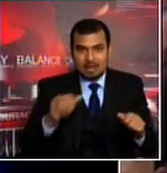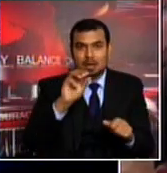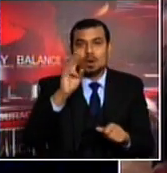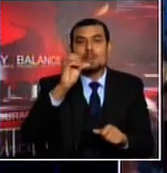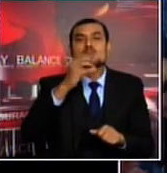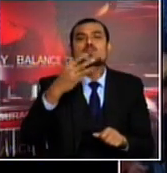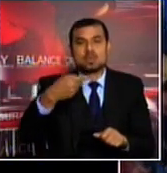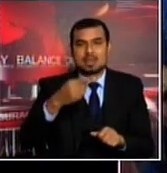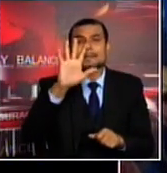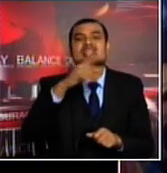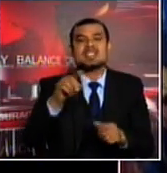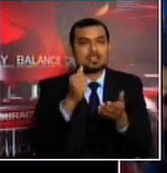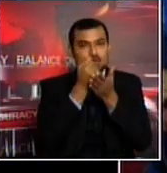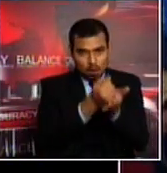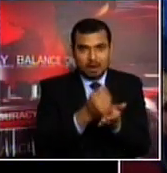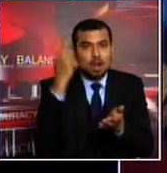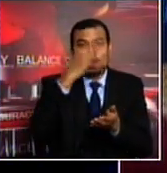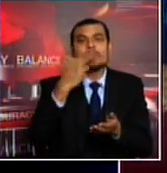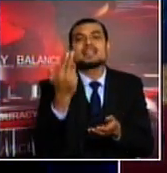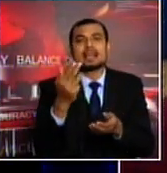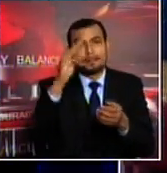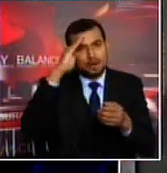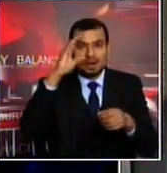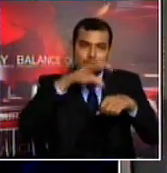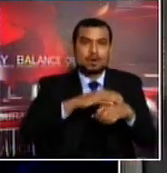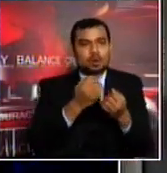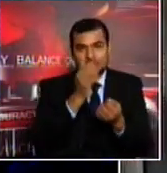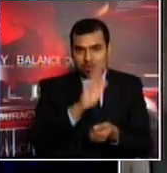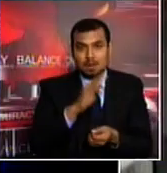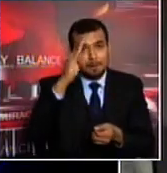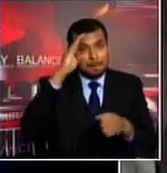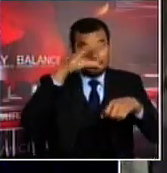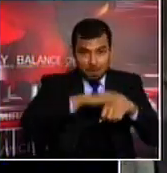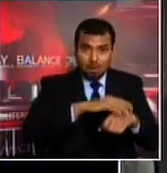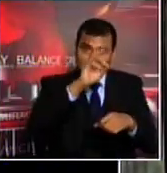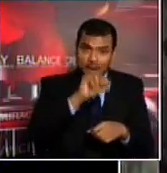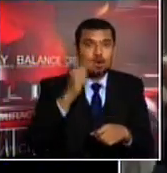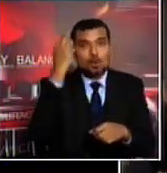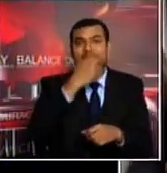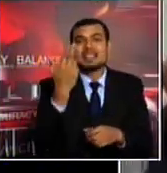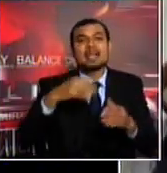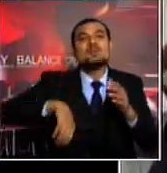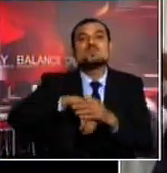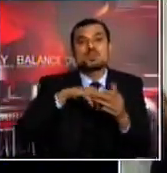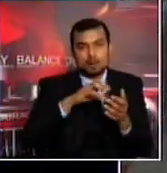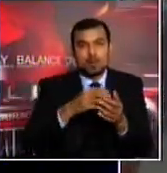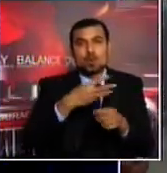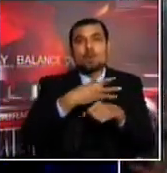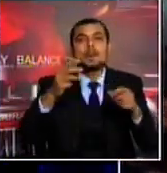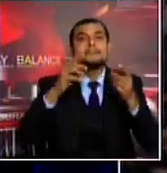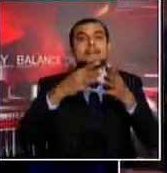5 जना सहयोगीलाई रूपन्देही प्रहरीले पक्राउ गरेको छ। पक्राउ पर्नेमा रूपन्देहीको बुटवल उपमहानगरपालिका